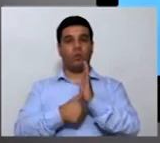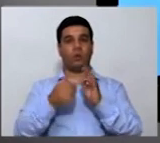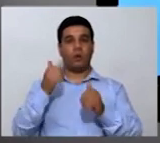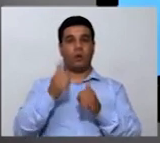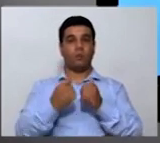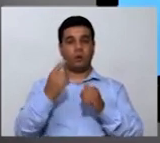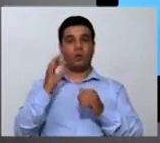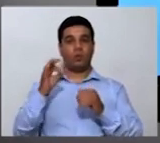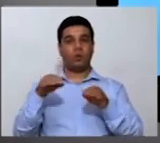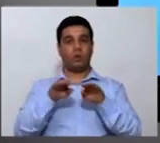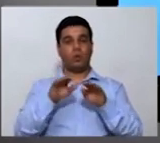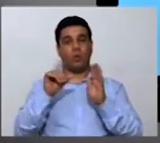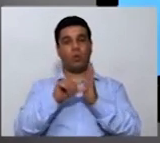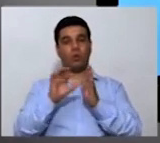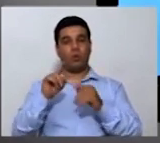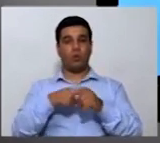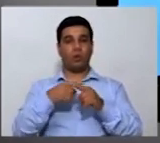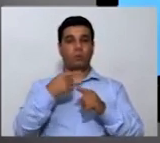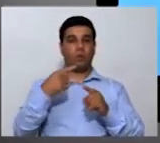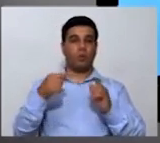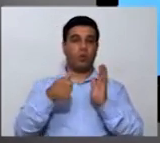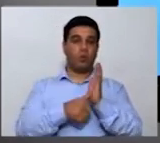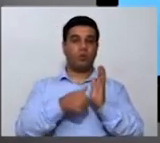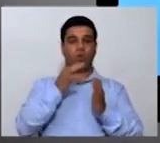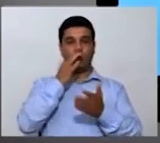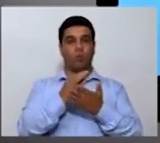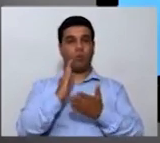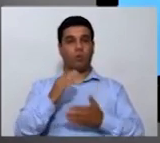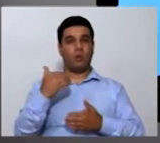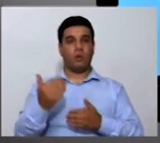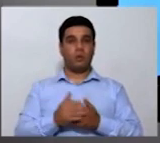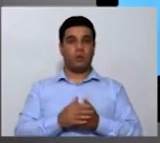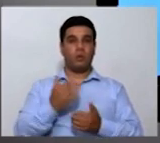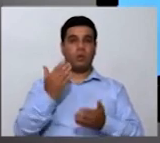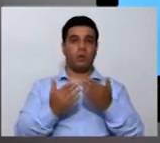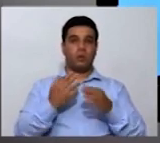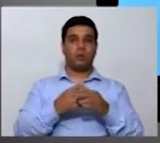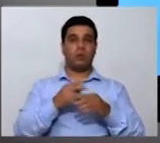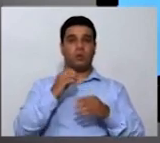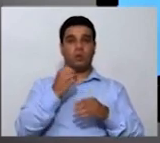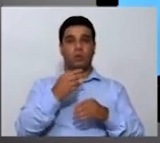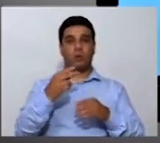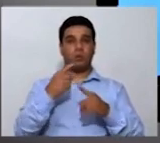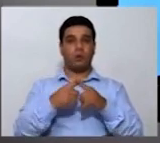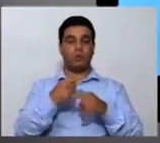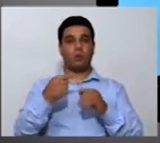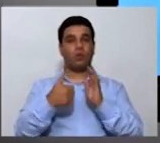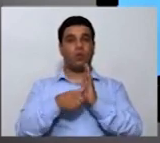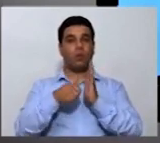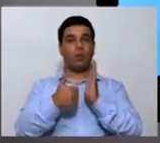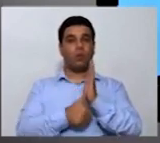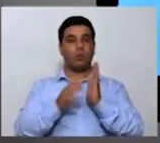ga tenglab, 6 yoki minus 6 javoblarga ega bo'lamiz. Agar y barobar x minus 16